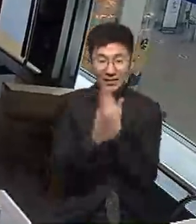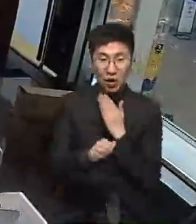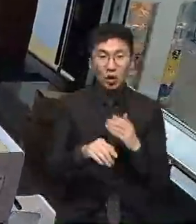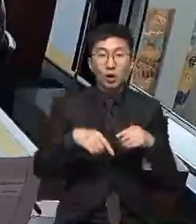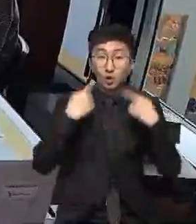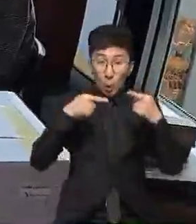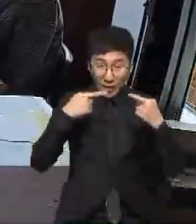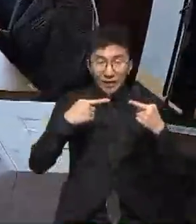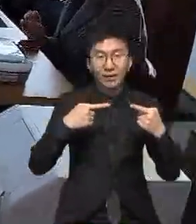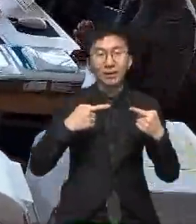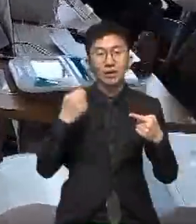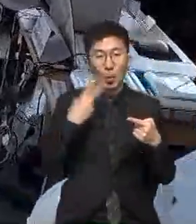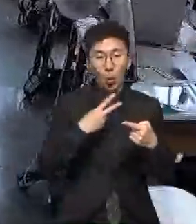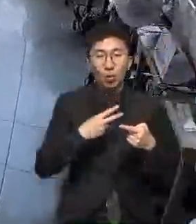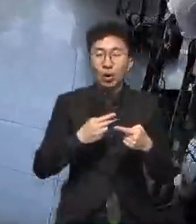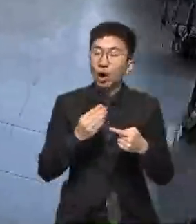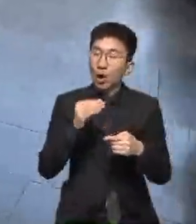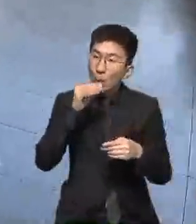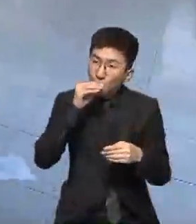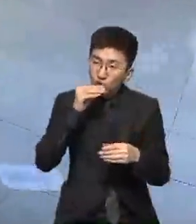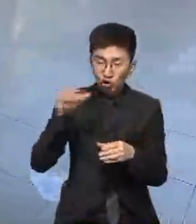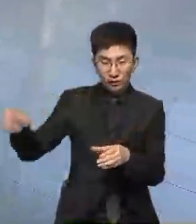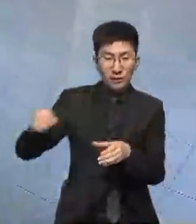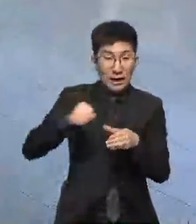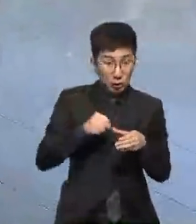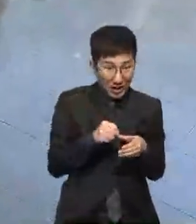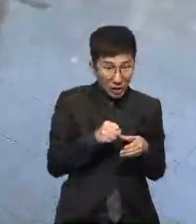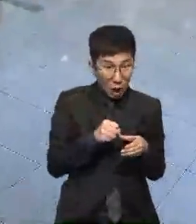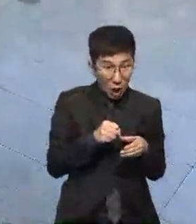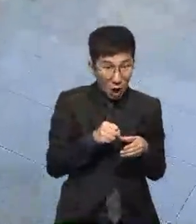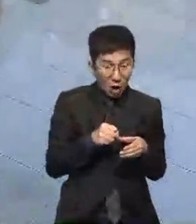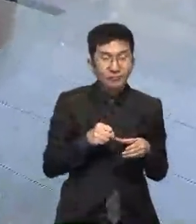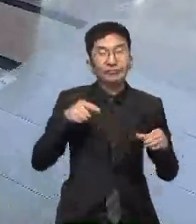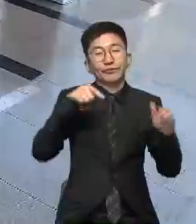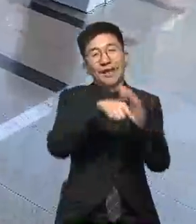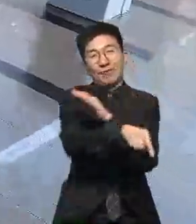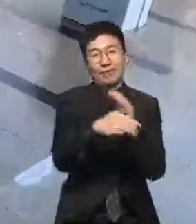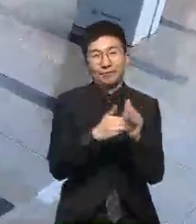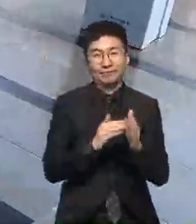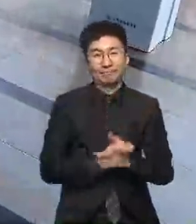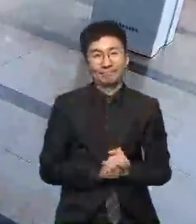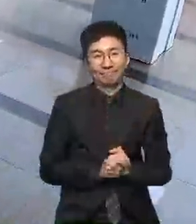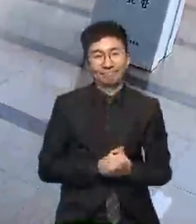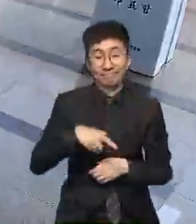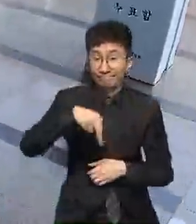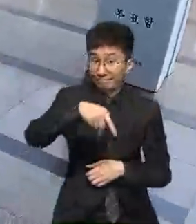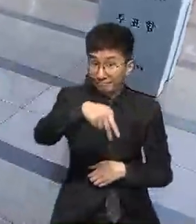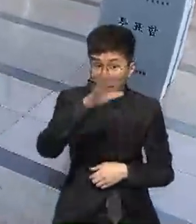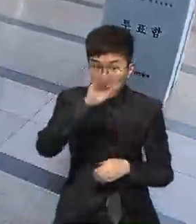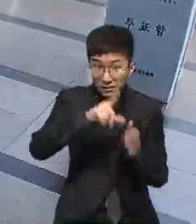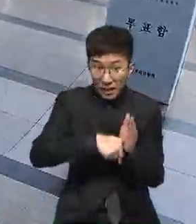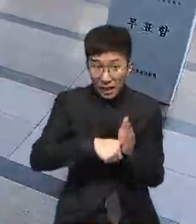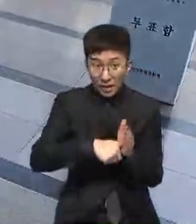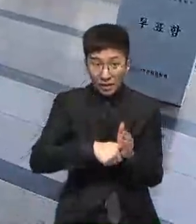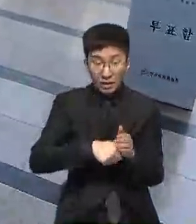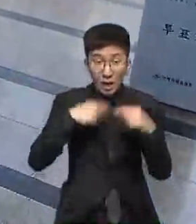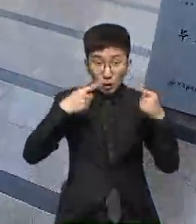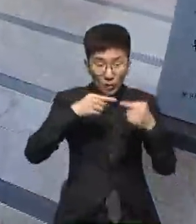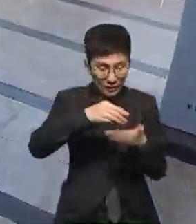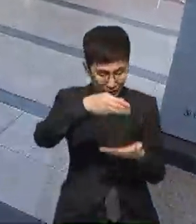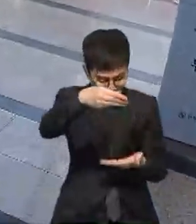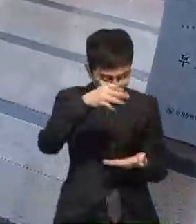투표용지와 회송용 봉투를 받아든 뒤 기표소로 가면 됩니다. 기표소에서 투표용지에 기표한